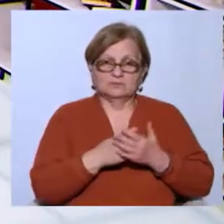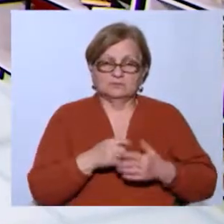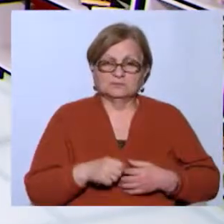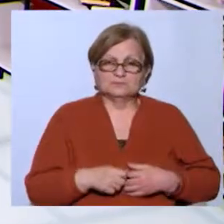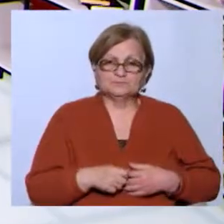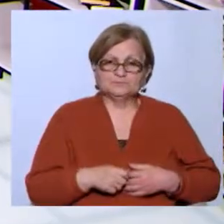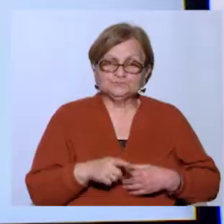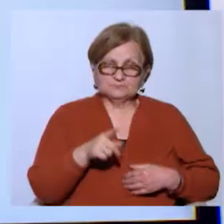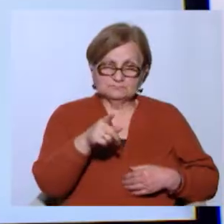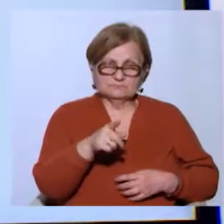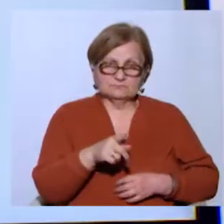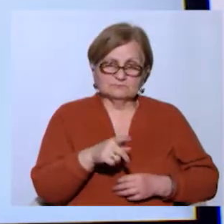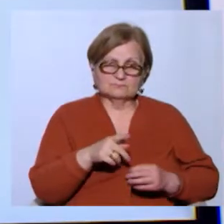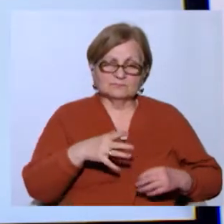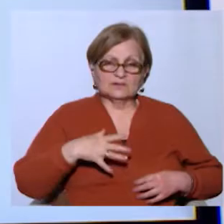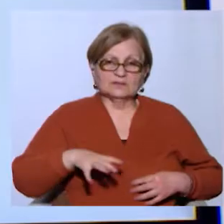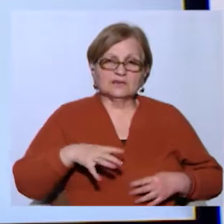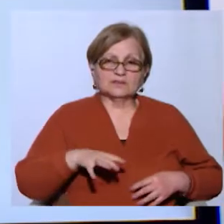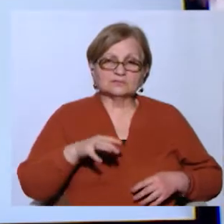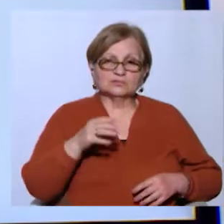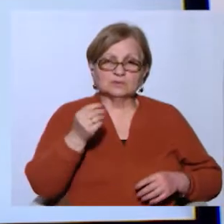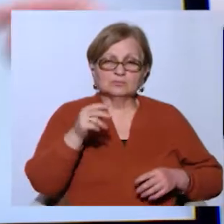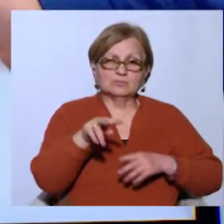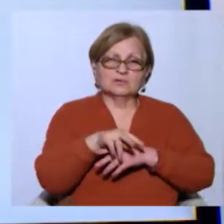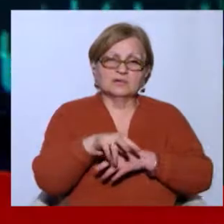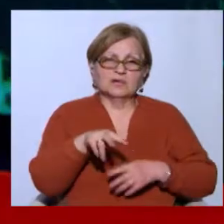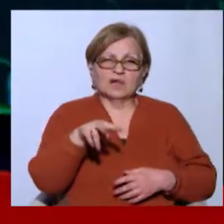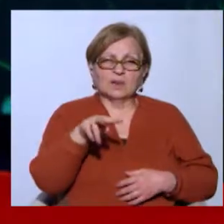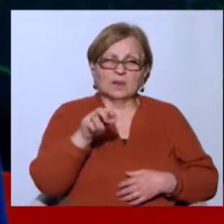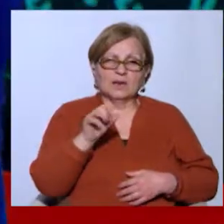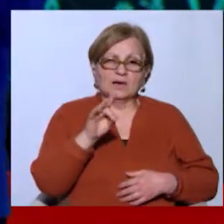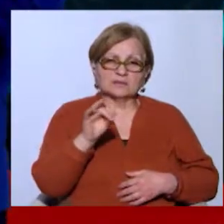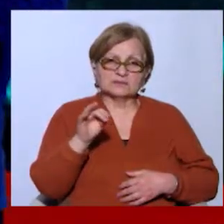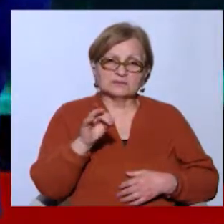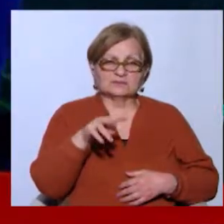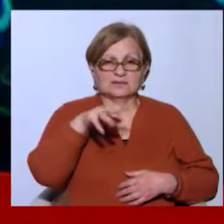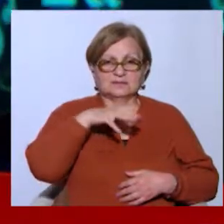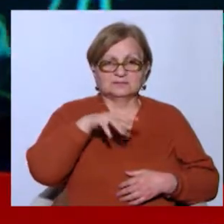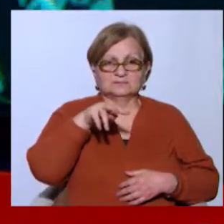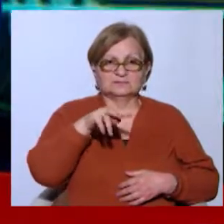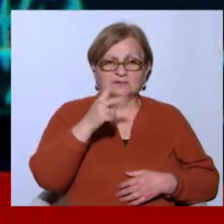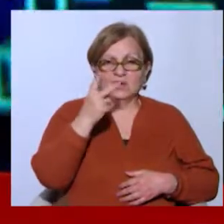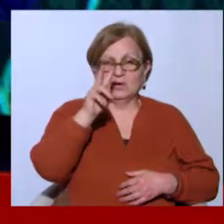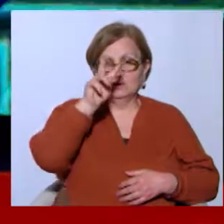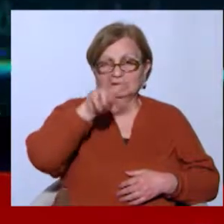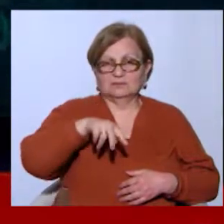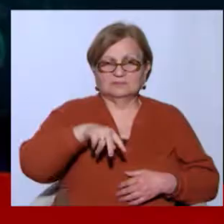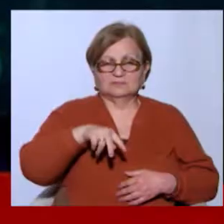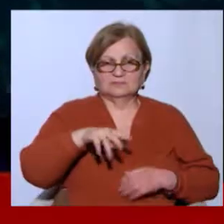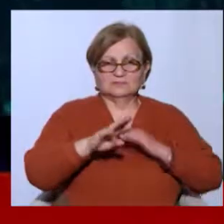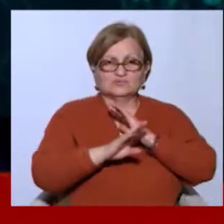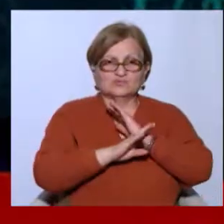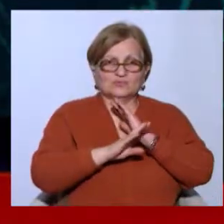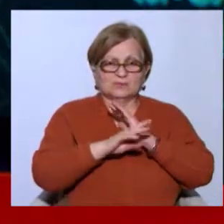აი, ეს არის ქართული ლარის სიმბოლო. აი ესეთი ქართული ლ და 2 ცალი ჯოხი